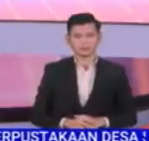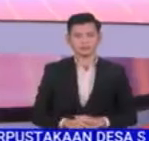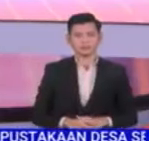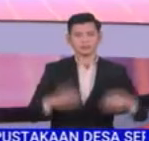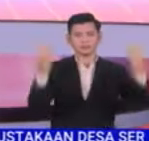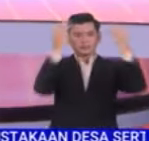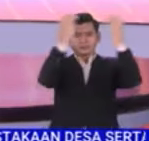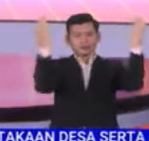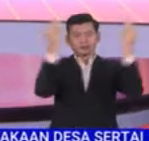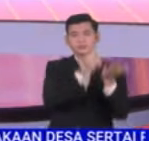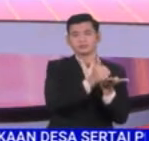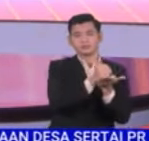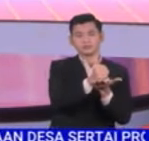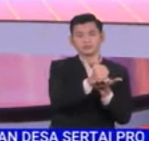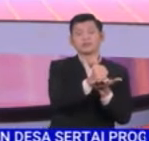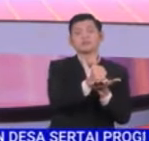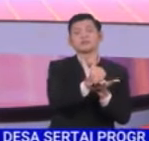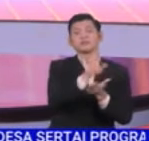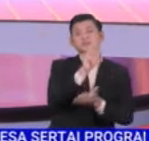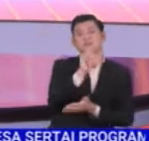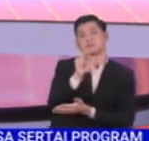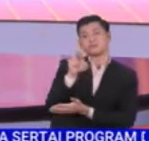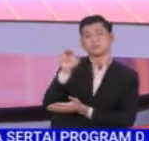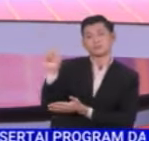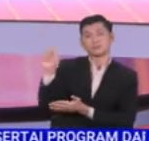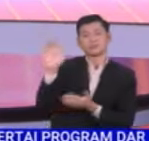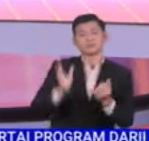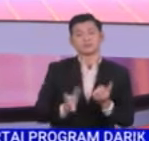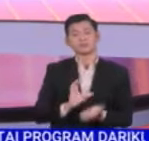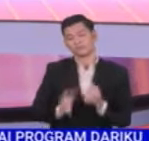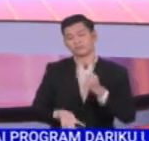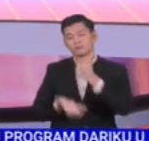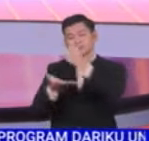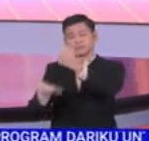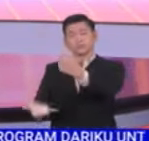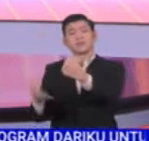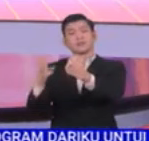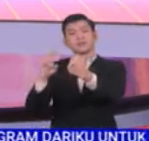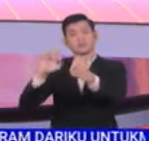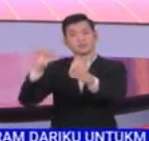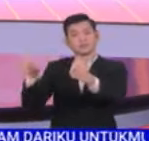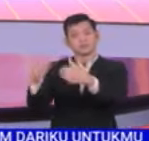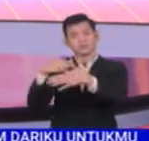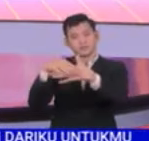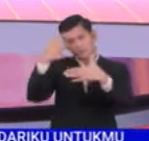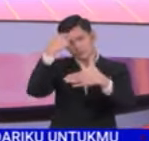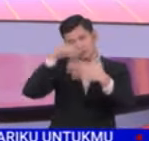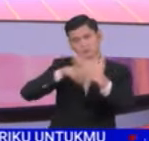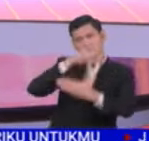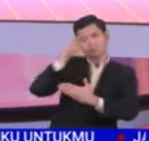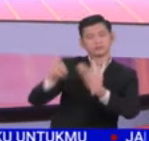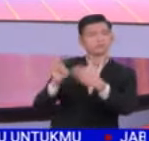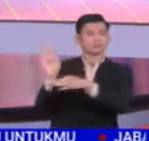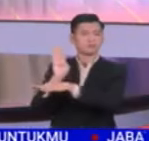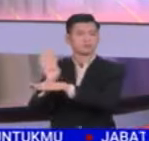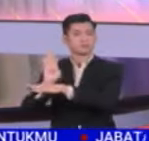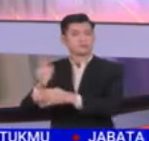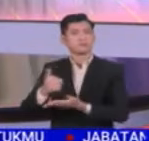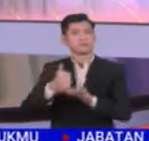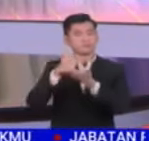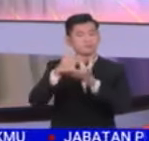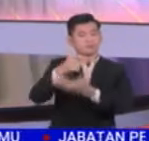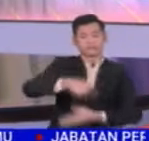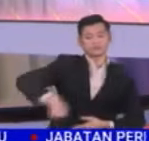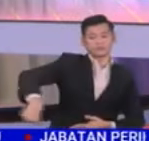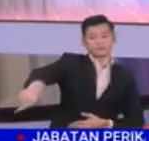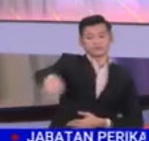Hai majelis Amanah Raya marah merontokkan 400juta Ringgit untuk melaksanakan program keusahawanan bagi membantu golongan